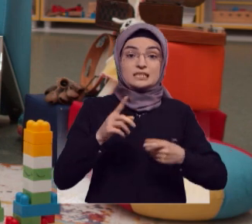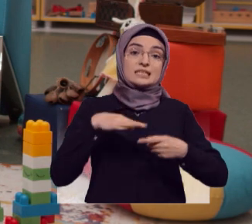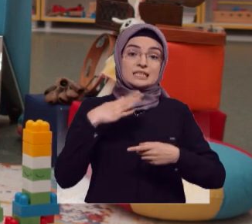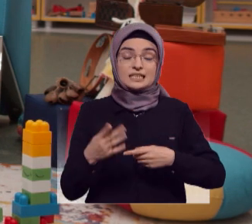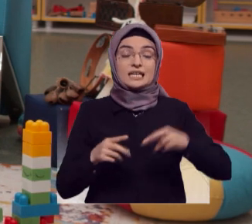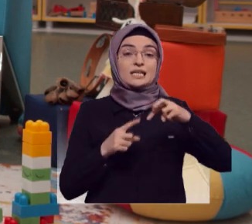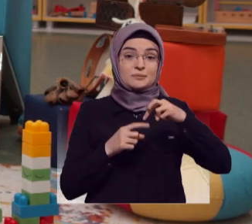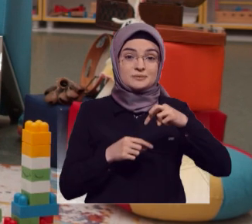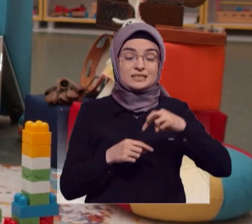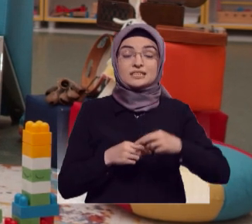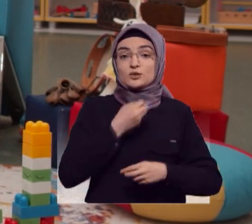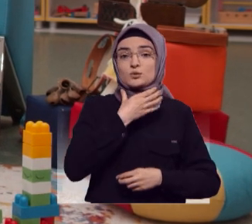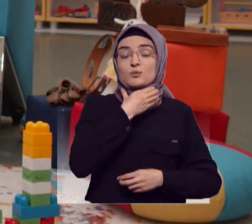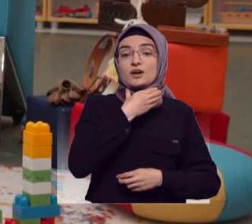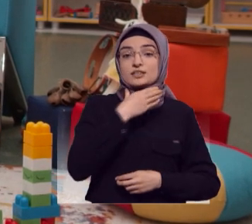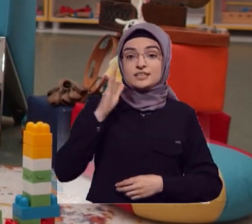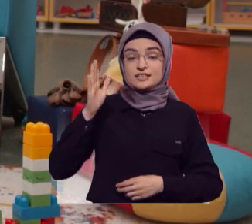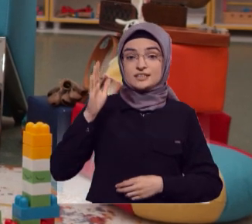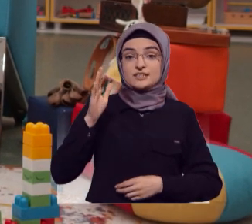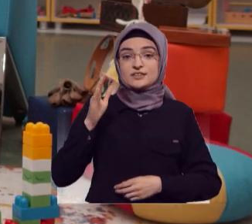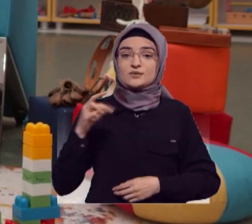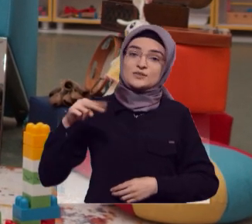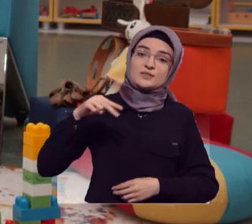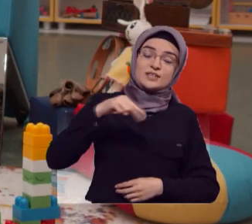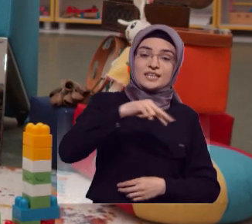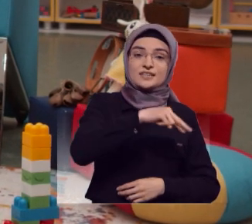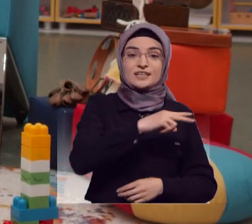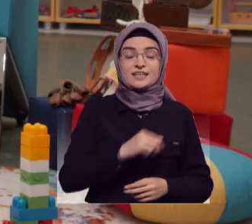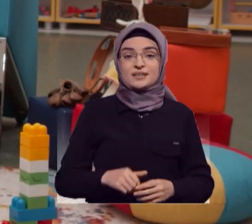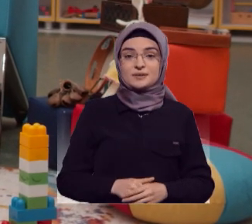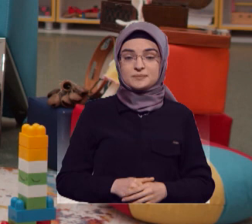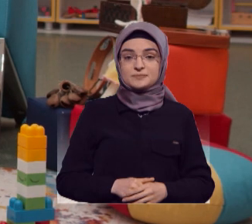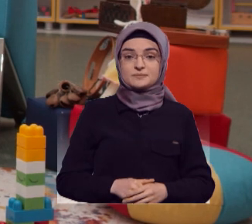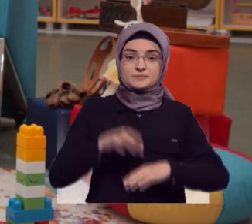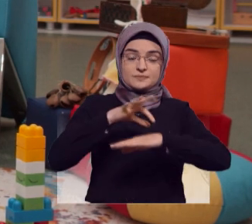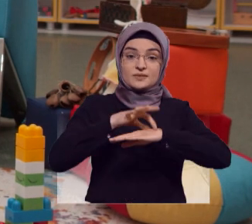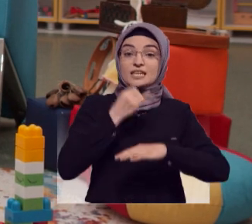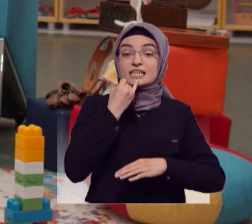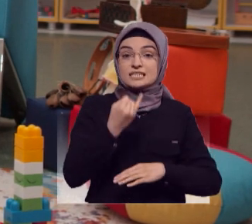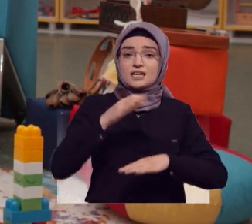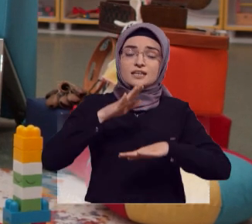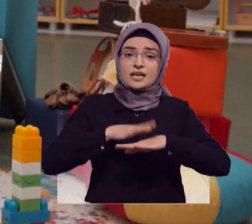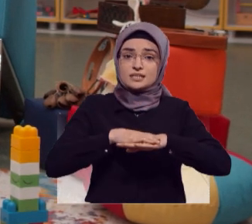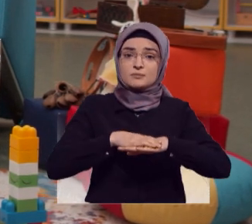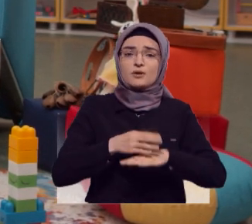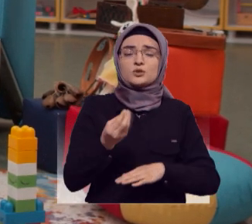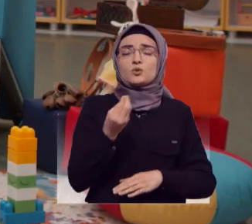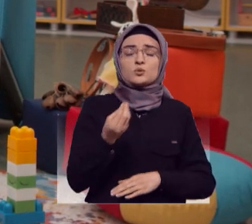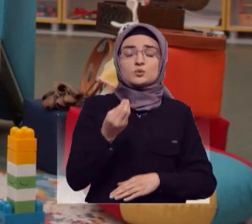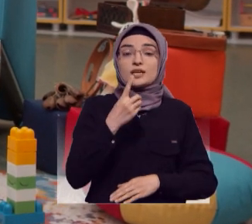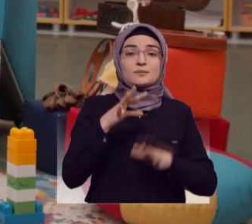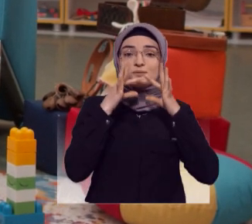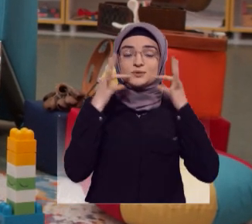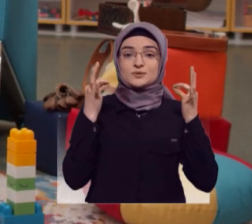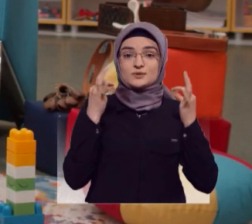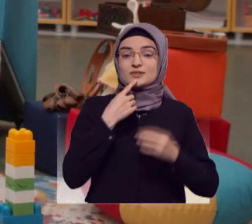diğerimiz Pıtır. Kurbağalara gidiyoruz kıtır kıtır, tıkır tıkır. Hasta ziyareti etmek ne güzel